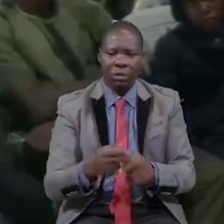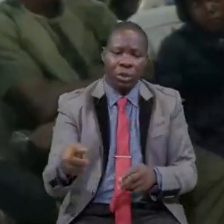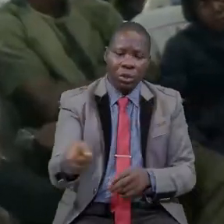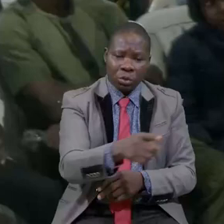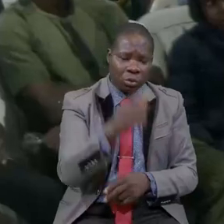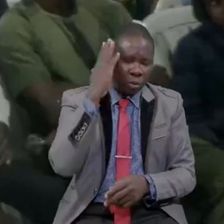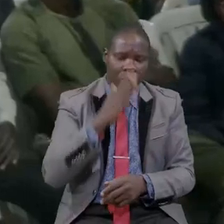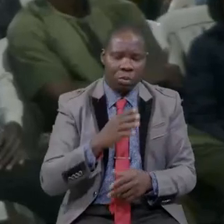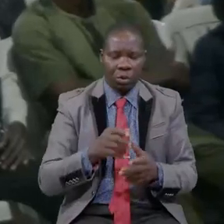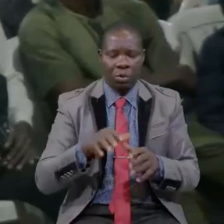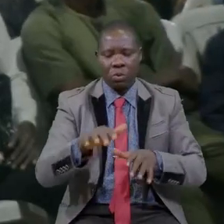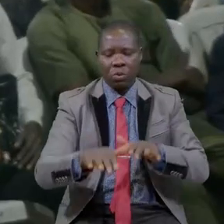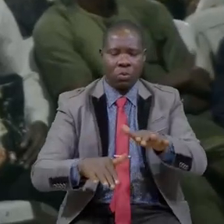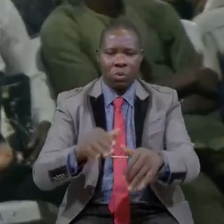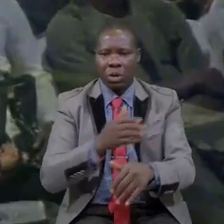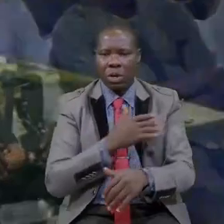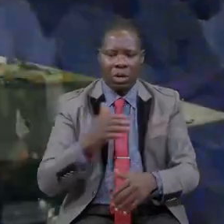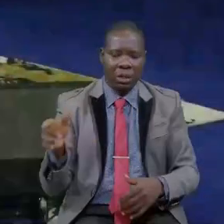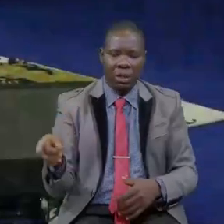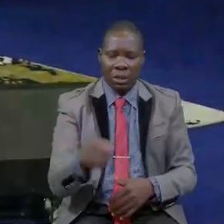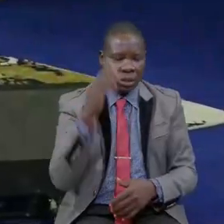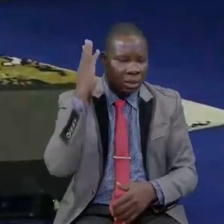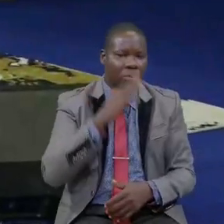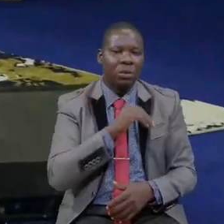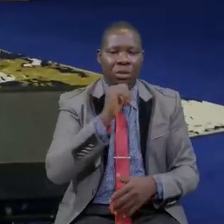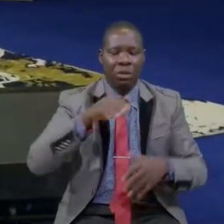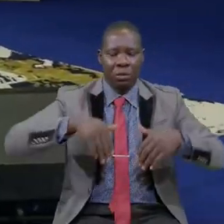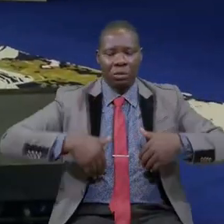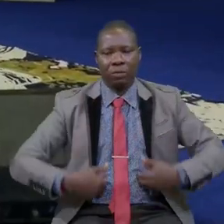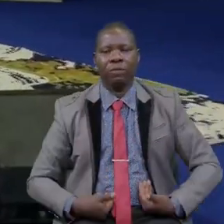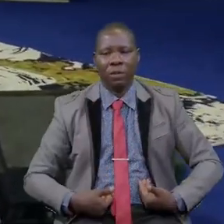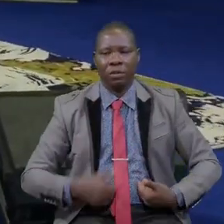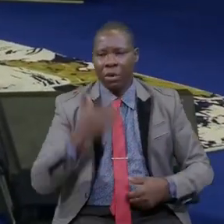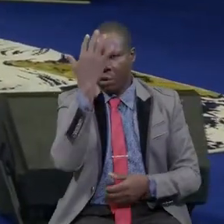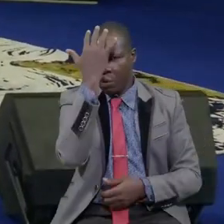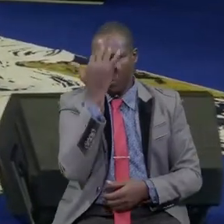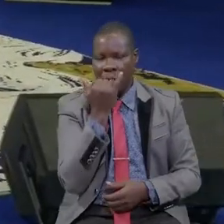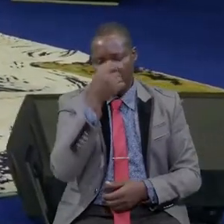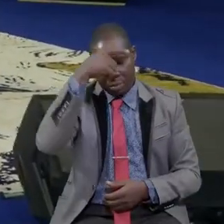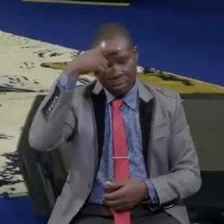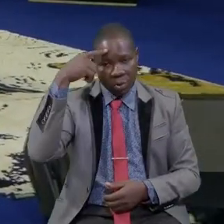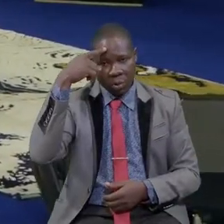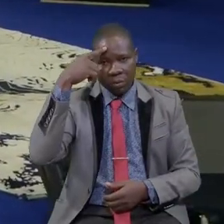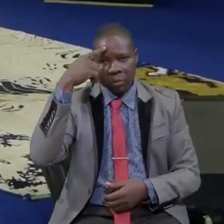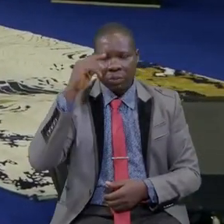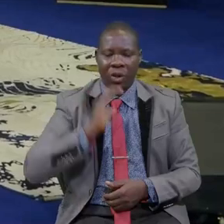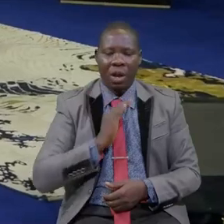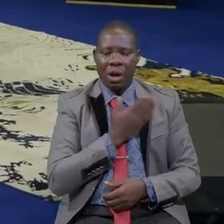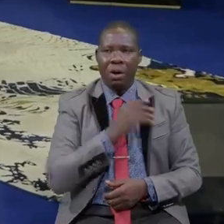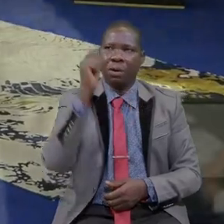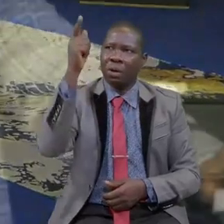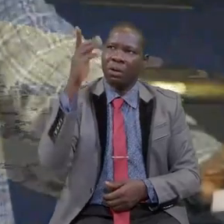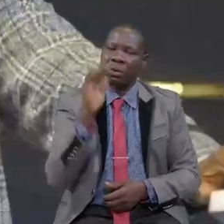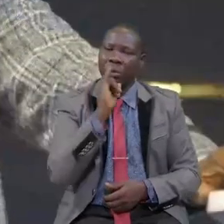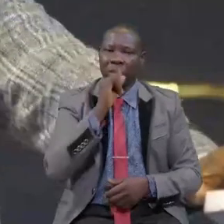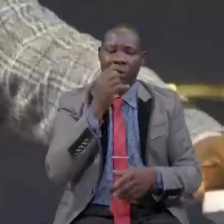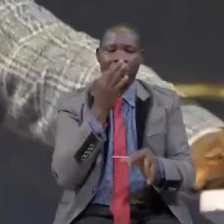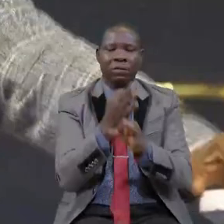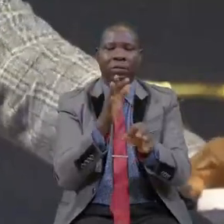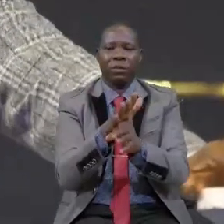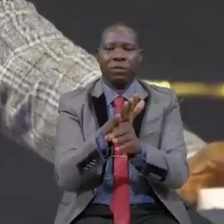Ils marchent et ne se fatiguent point. Pourquoi? Parce que notre Dieu est